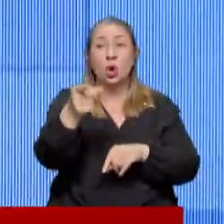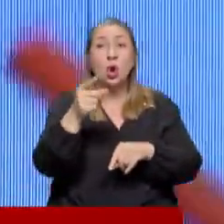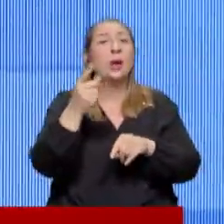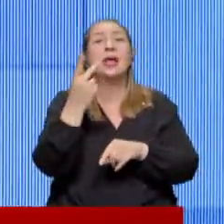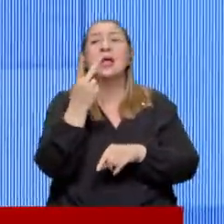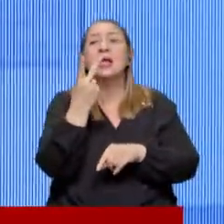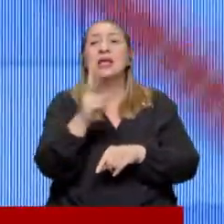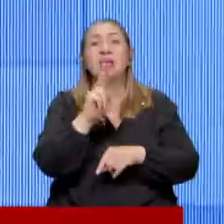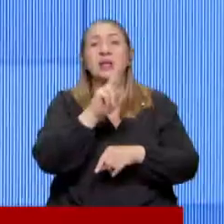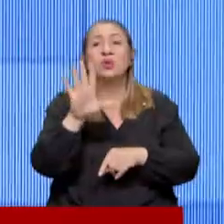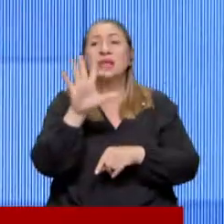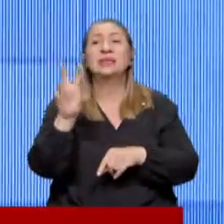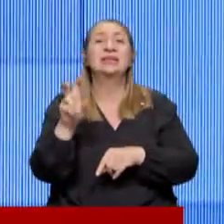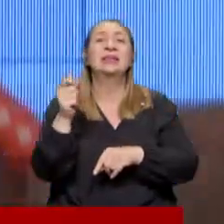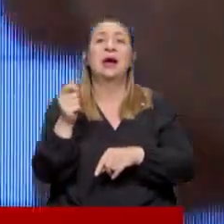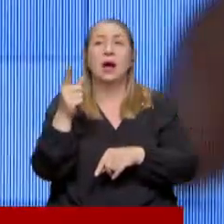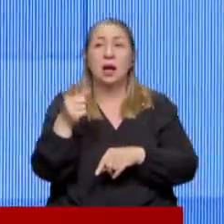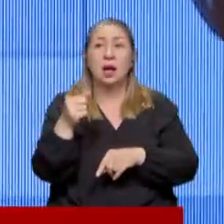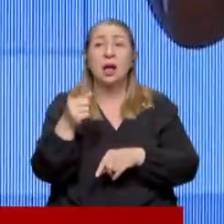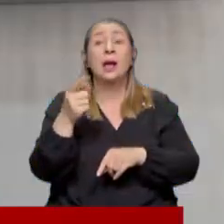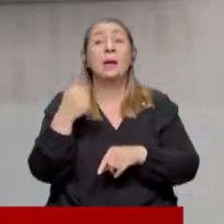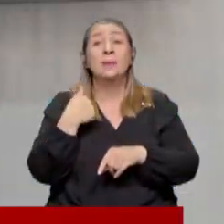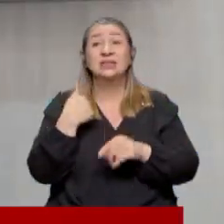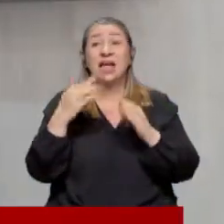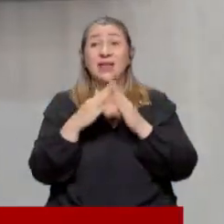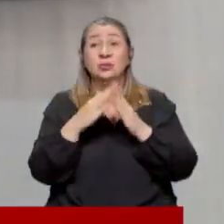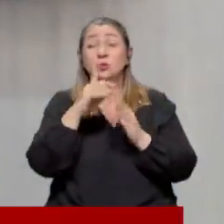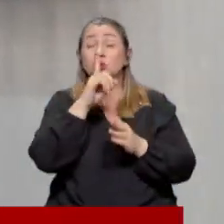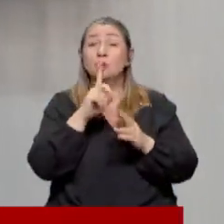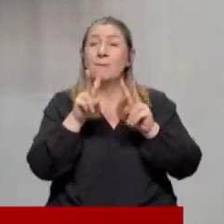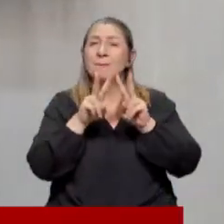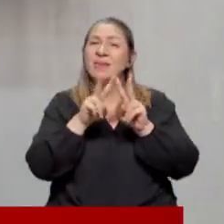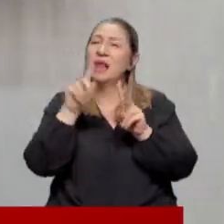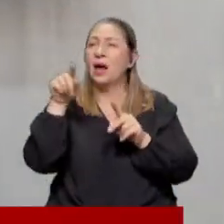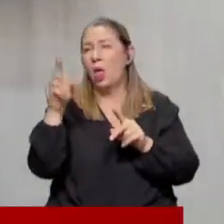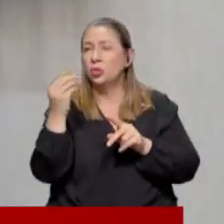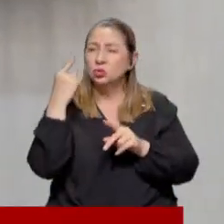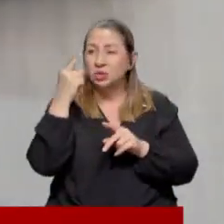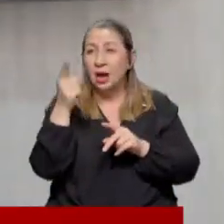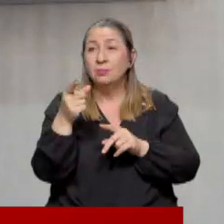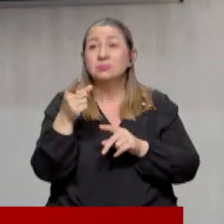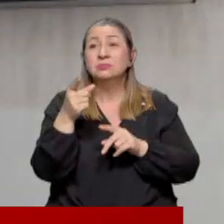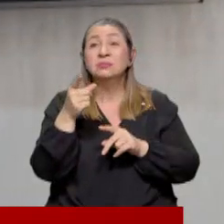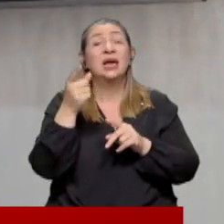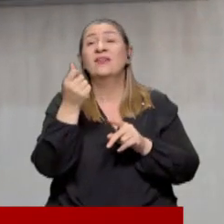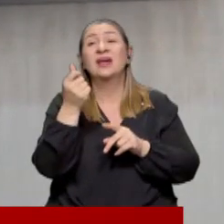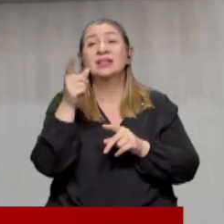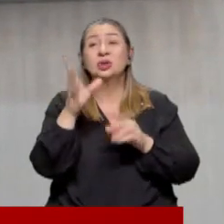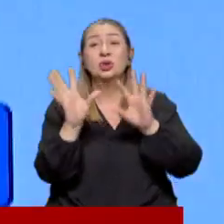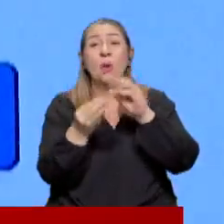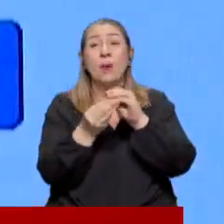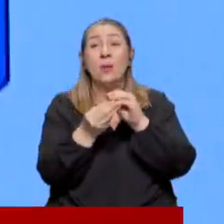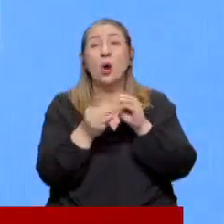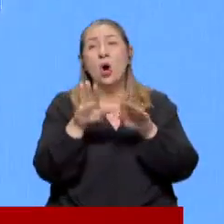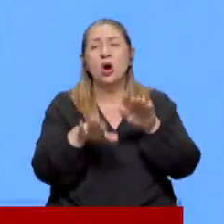metrekare başı 2 bin 758 lira Biz evimizin 100 metrekare olduğunu düşünelim o zaman da rayiç bedel